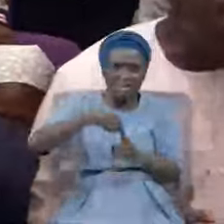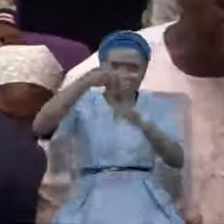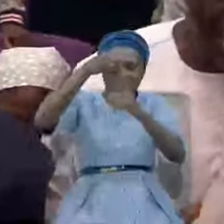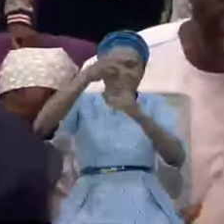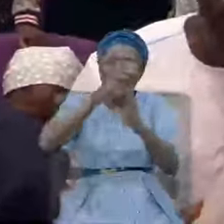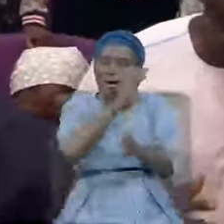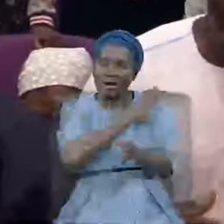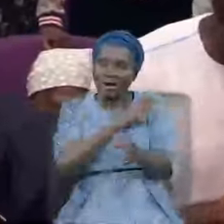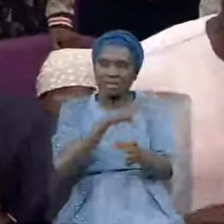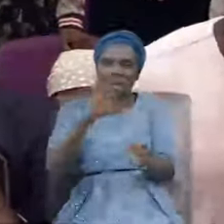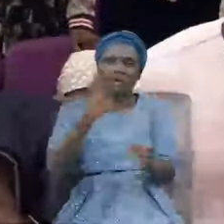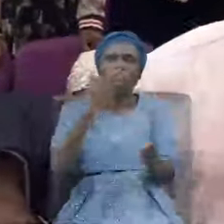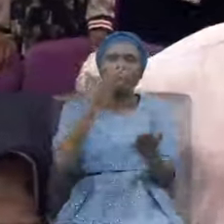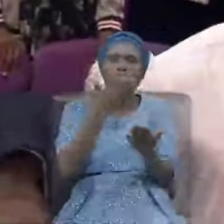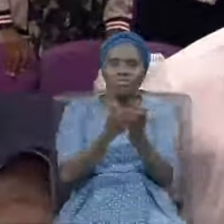transcendante là-bas.